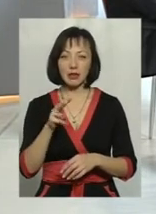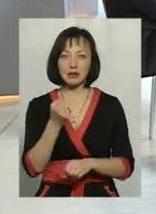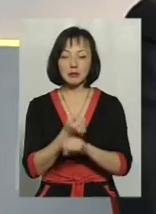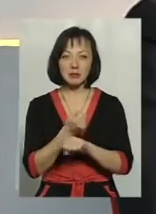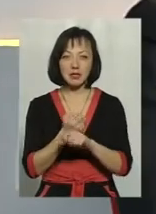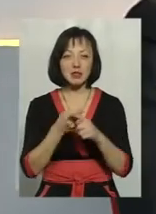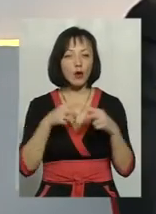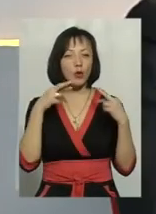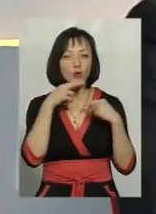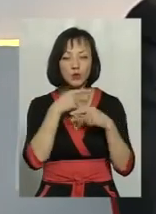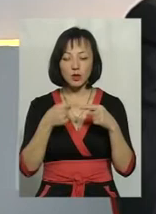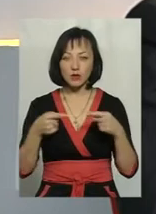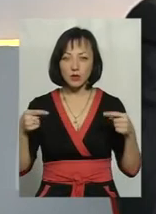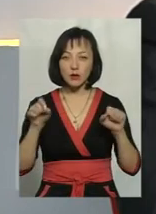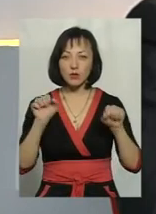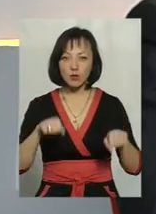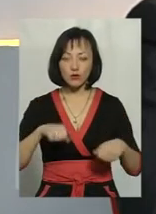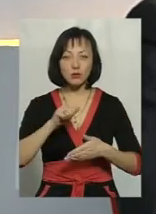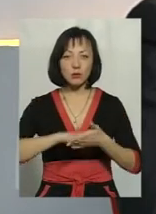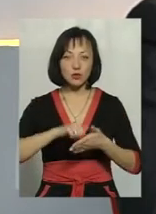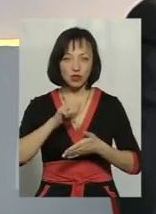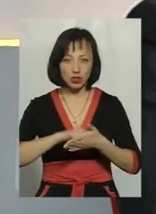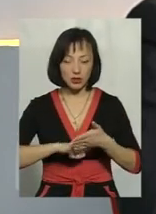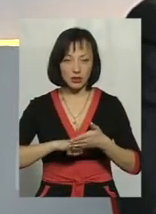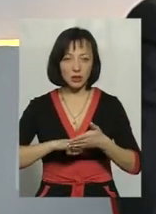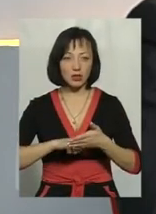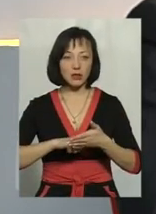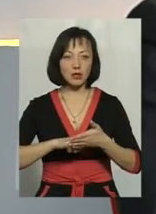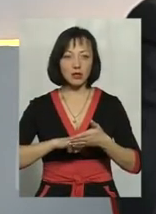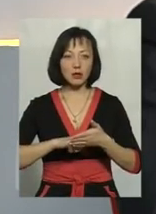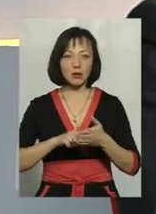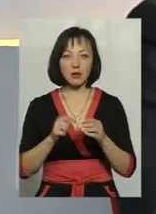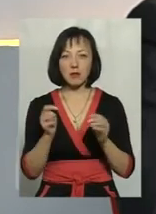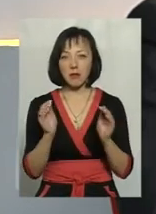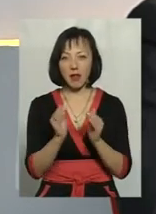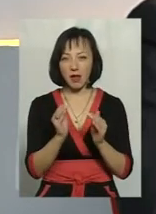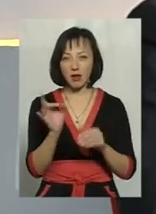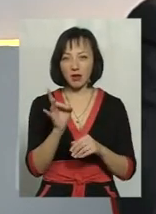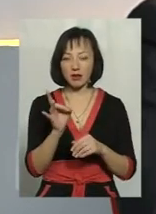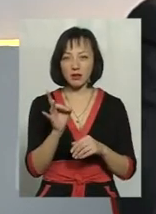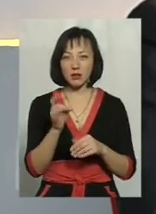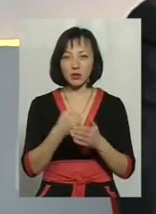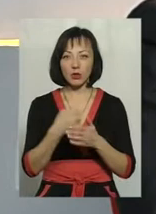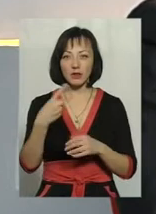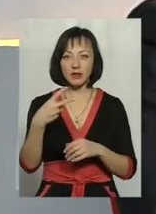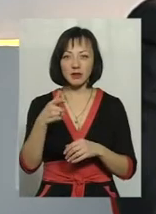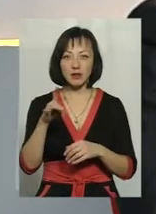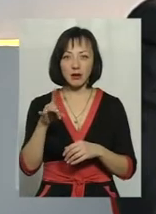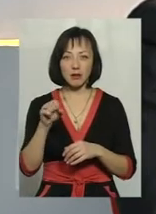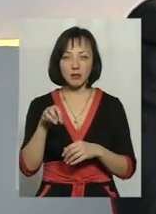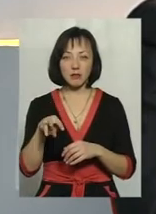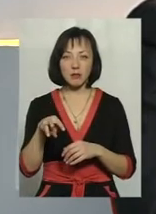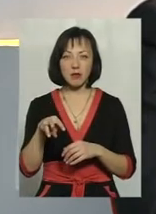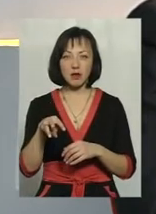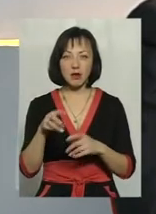речовини. Речовини, які можуть привести в маленьких дозах 20, до 20 грам до